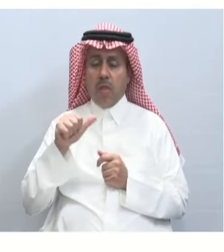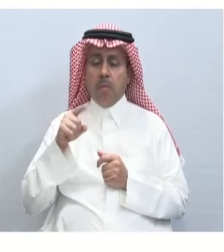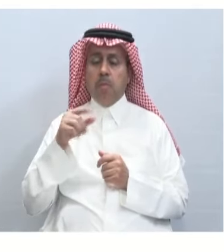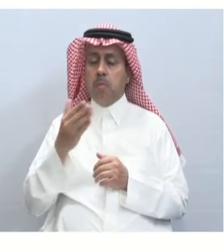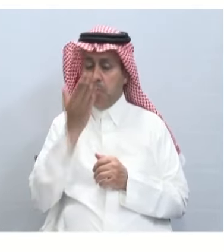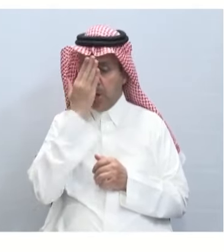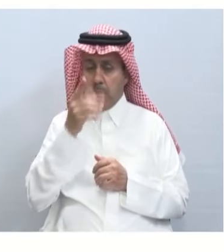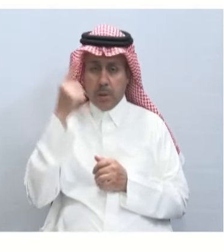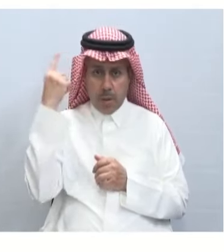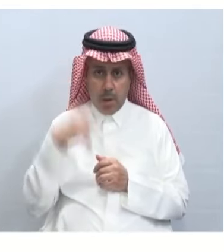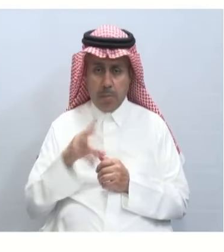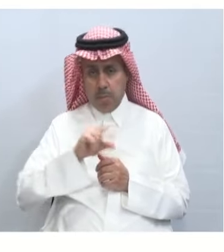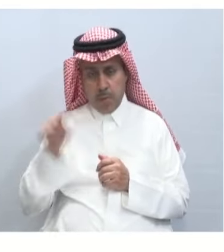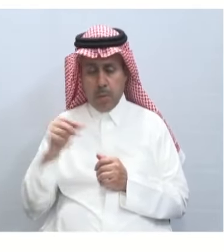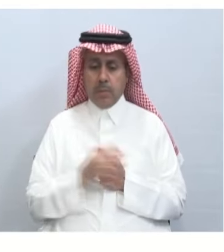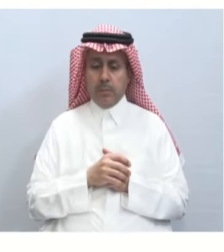العبادات